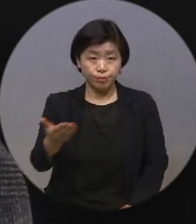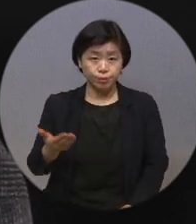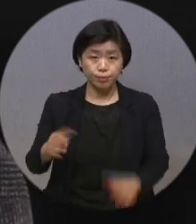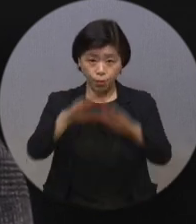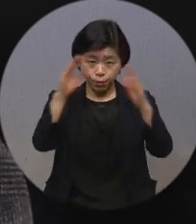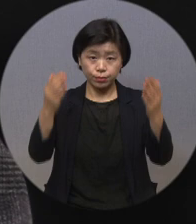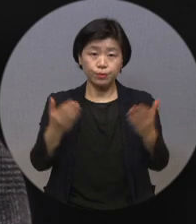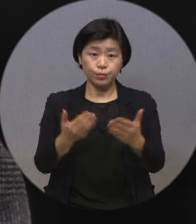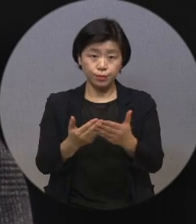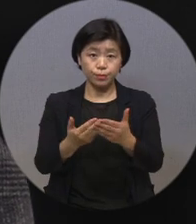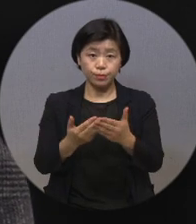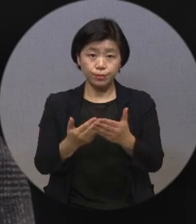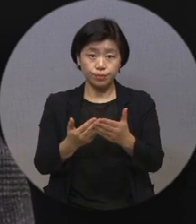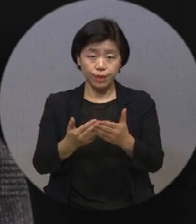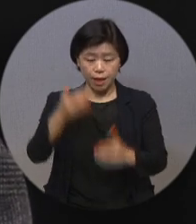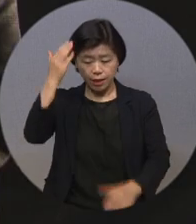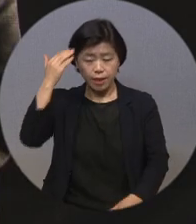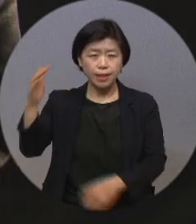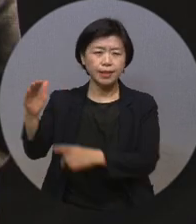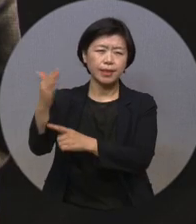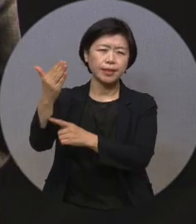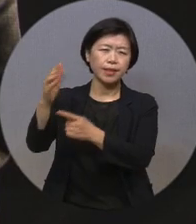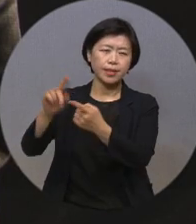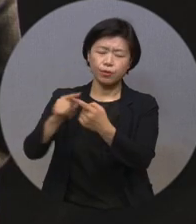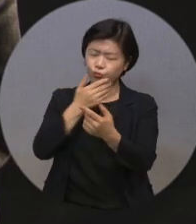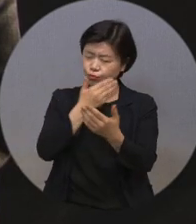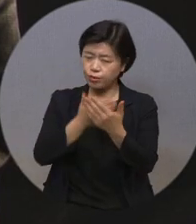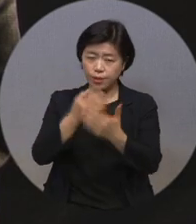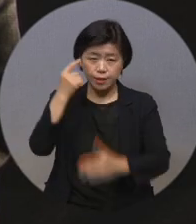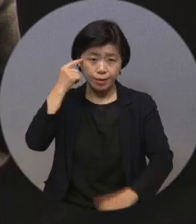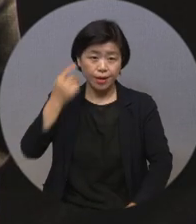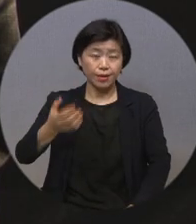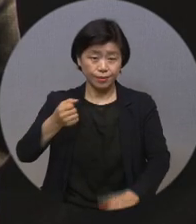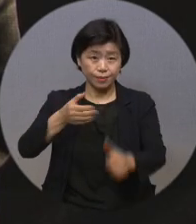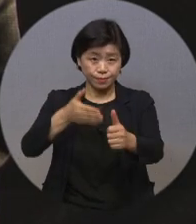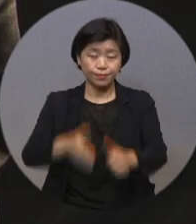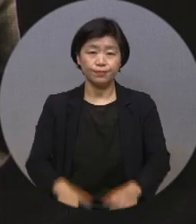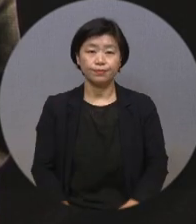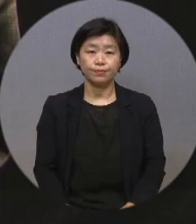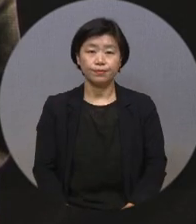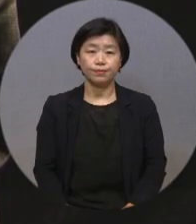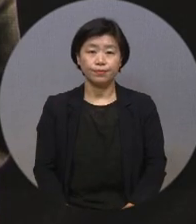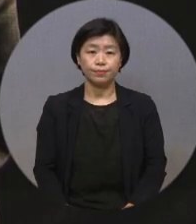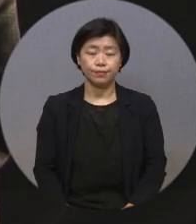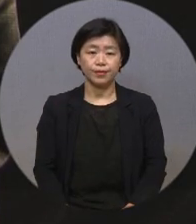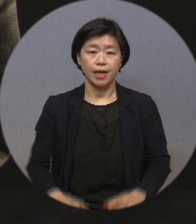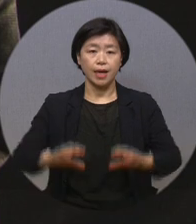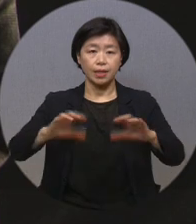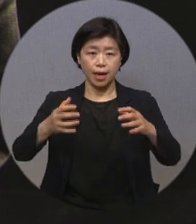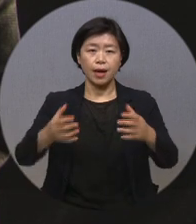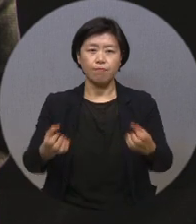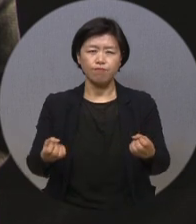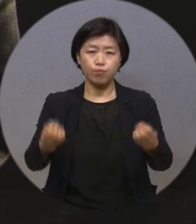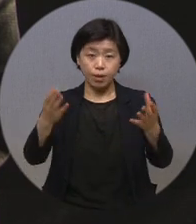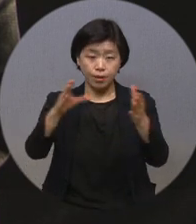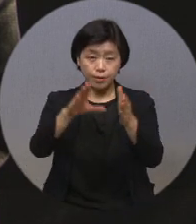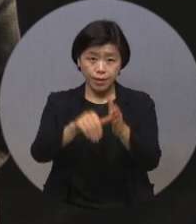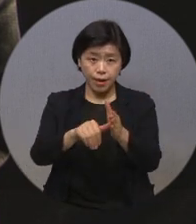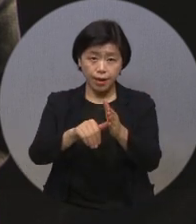존엄하게 가지고 사 국경일에는 선대조들이 어떻게 했다는 걸 생각해